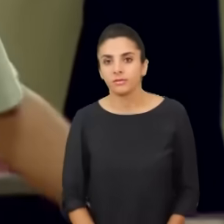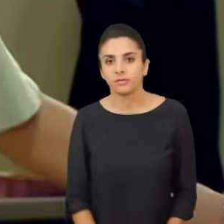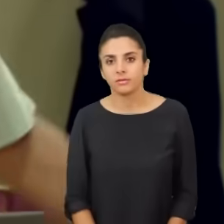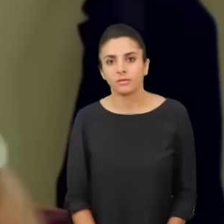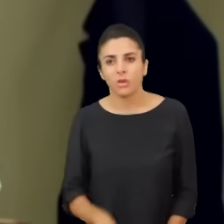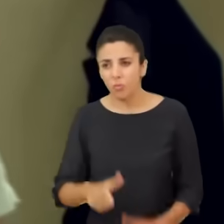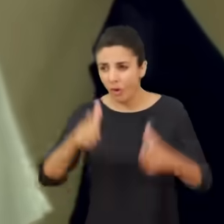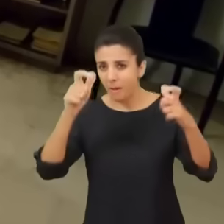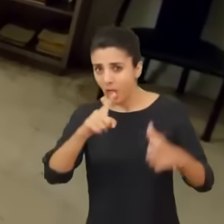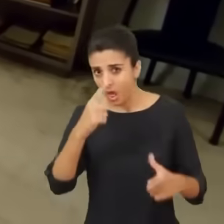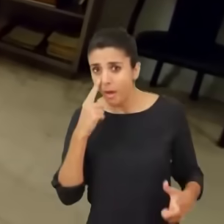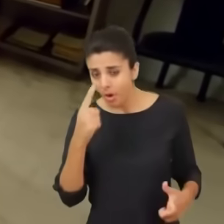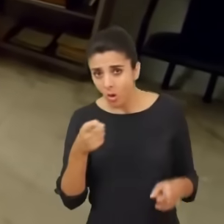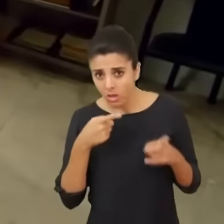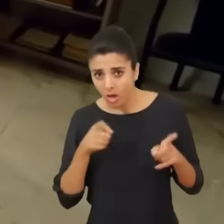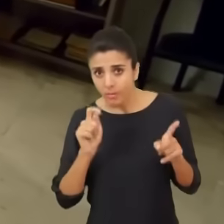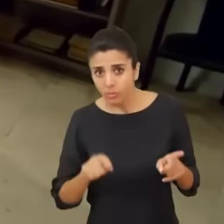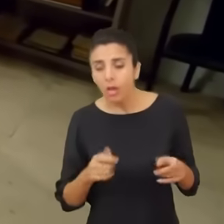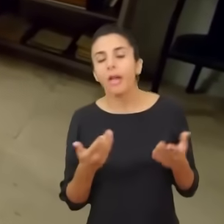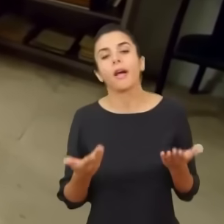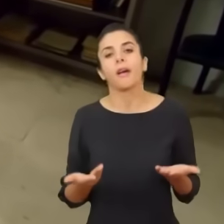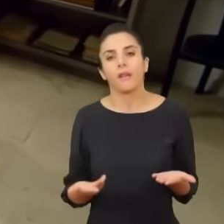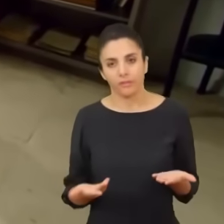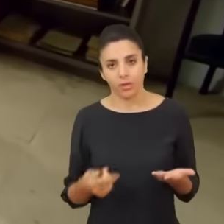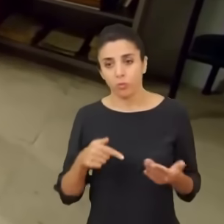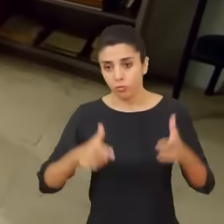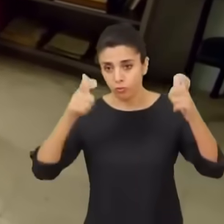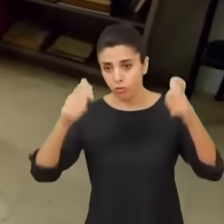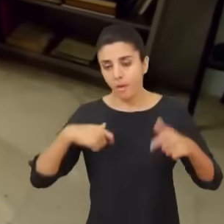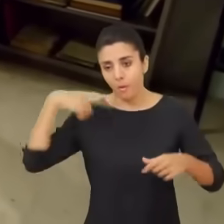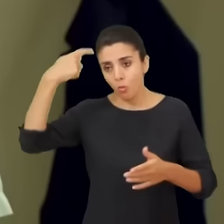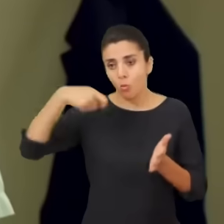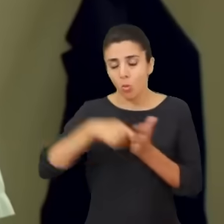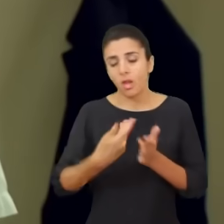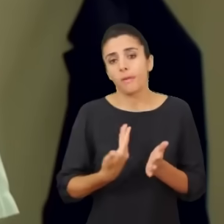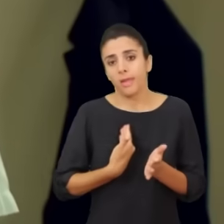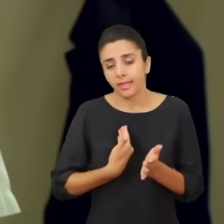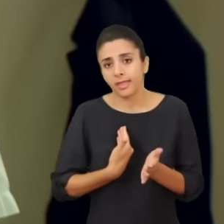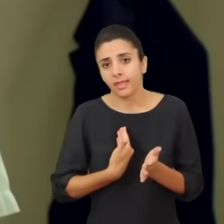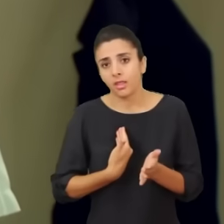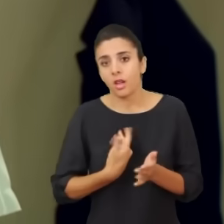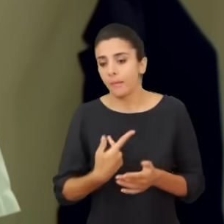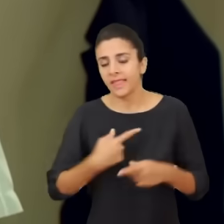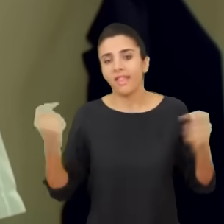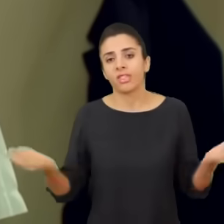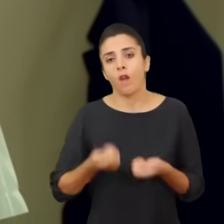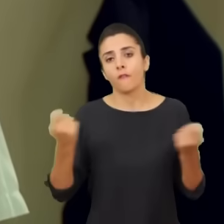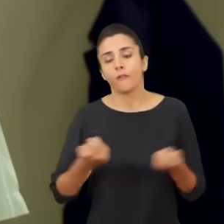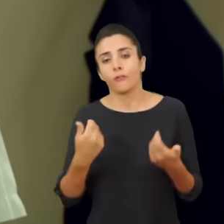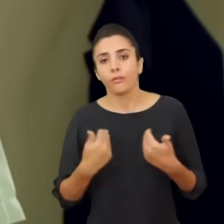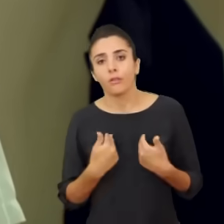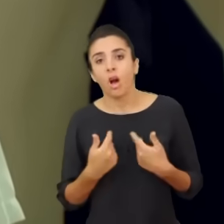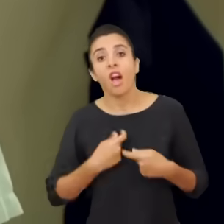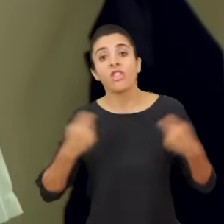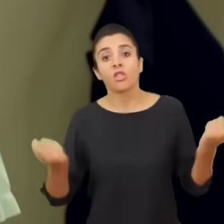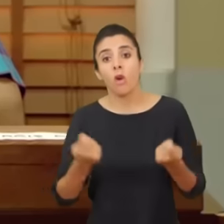Bu mahalleye sen mi bakıyorsun? Evet. Bu mahallenin muhtarı benim. Ben davulcuyum.